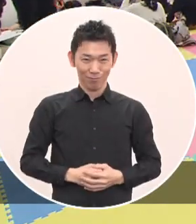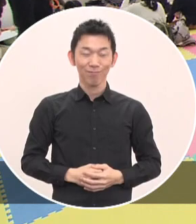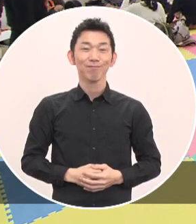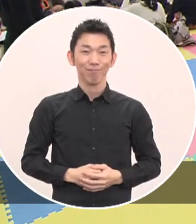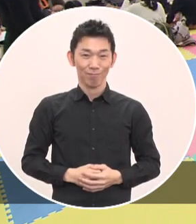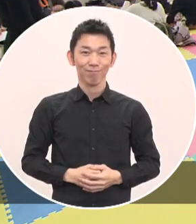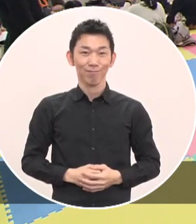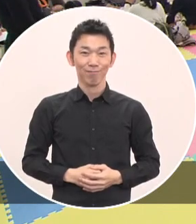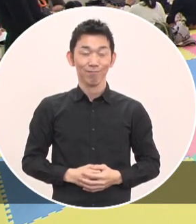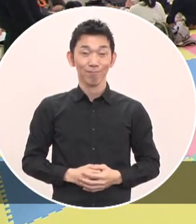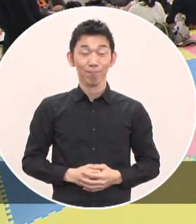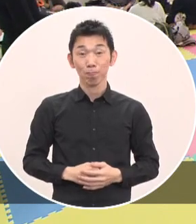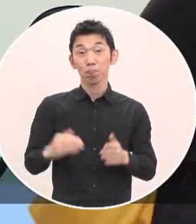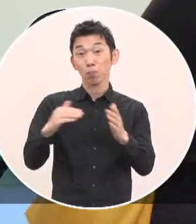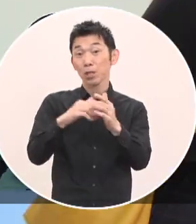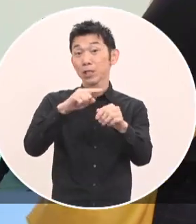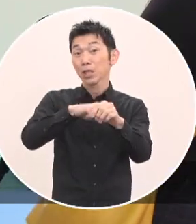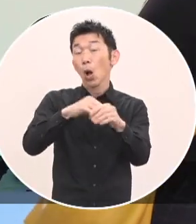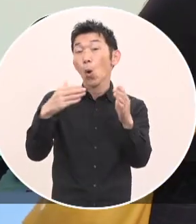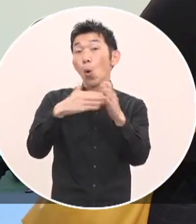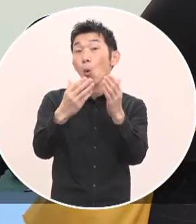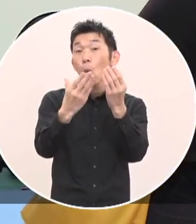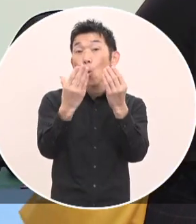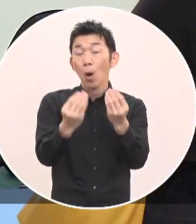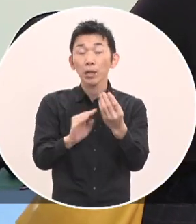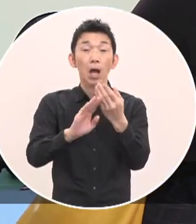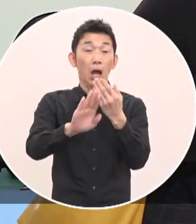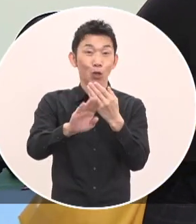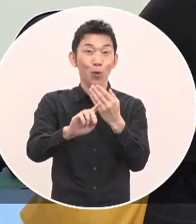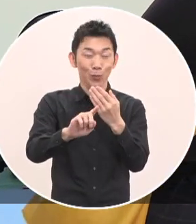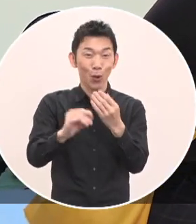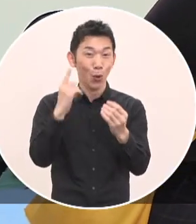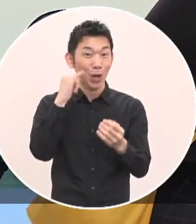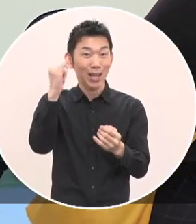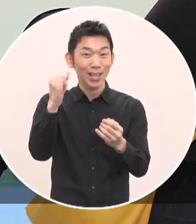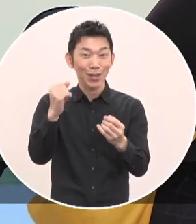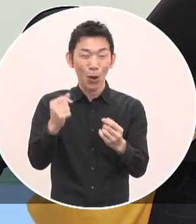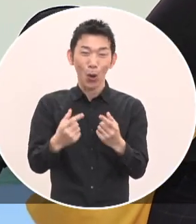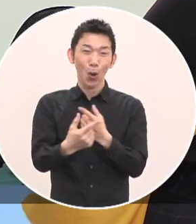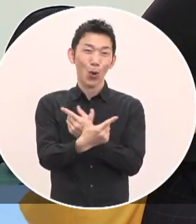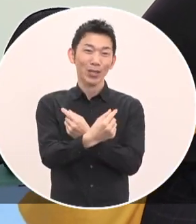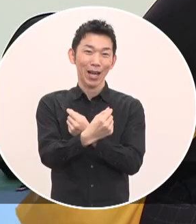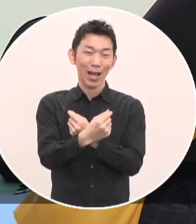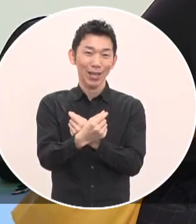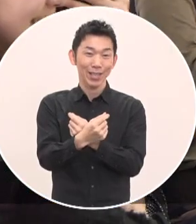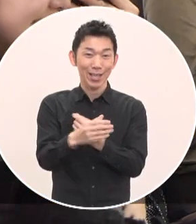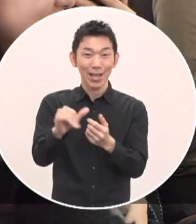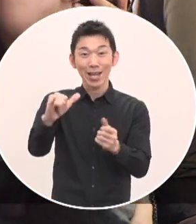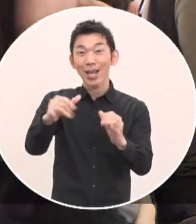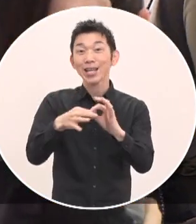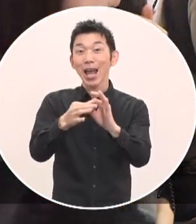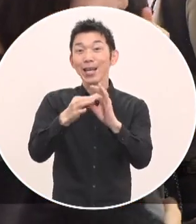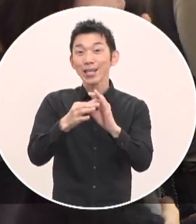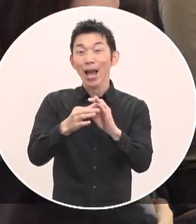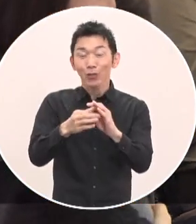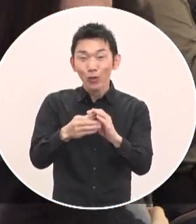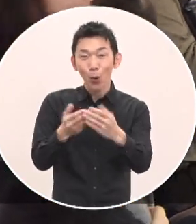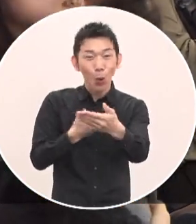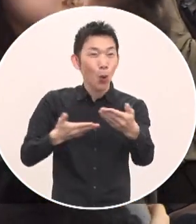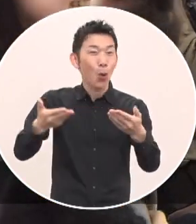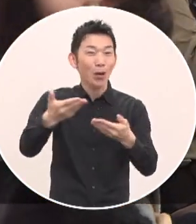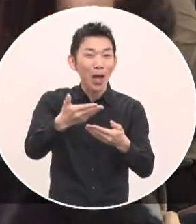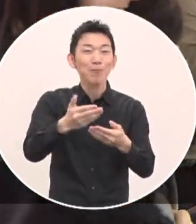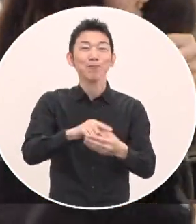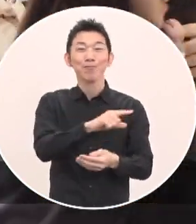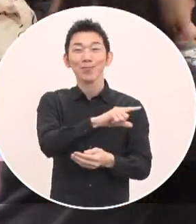開催時間終了ですお母さん同士の連絡先の交換などファン大広場は子育てをするお母さん